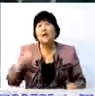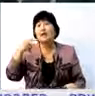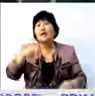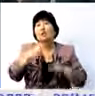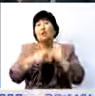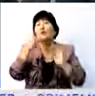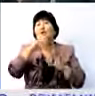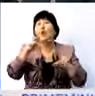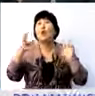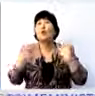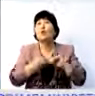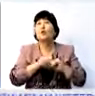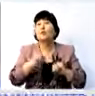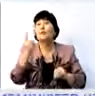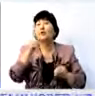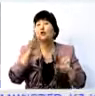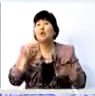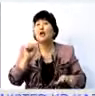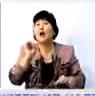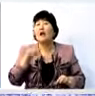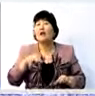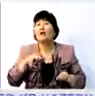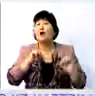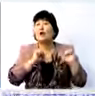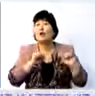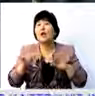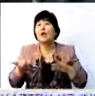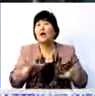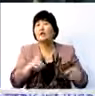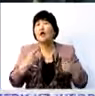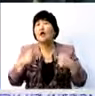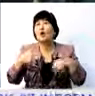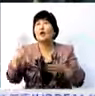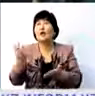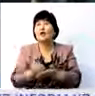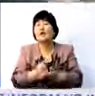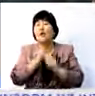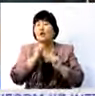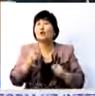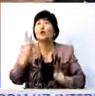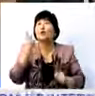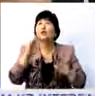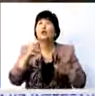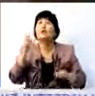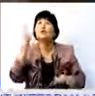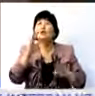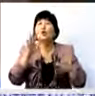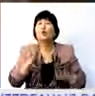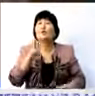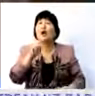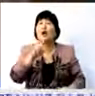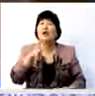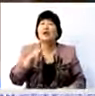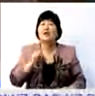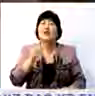2018 жылдың қорытындысы бойынша бірінші орында Арал ауданының қорған істер жөндегі бөлімі еленді. Жүлделі екінші және үшінші орындар Қазалы